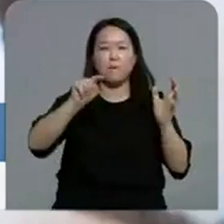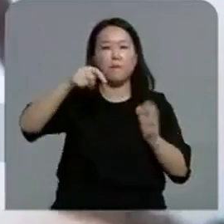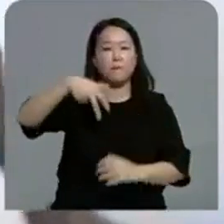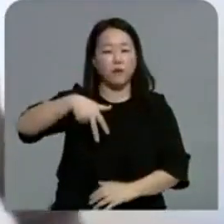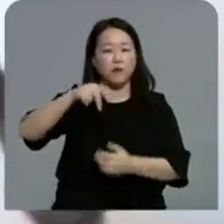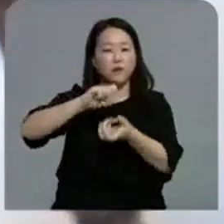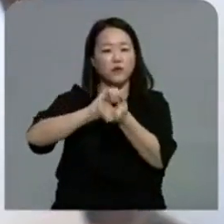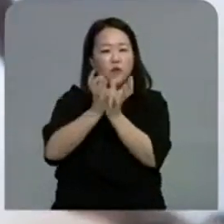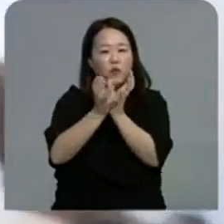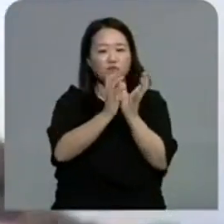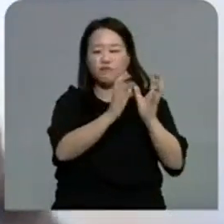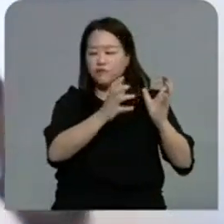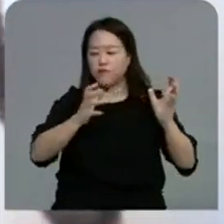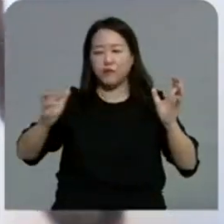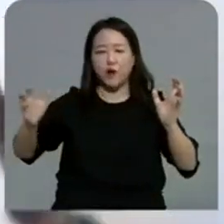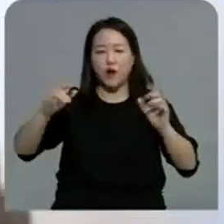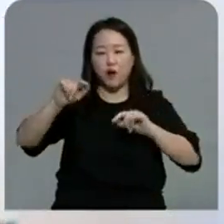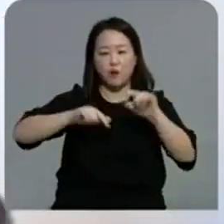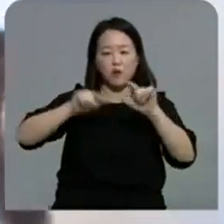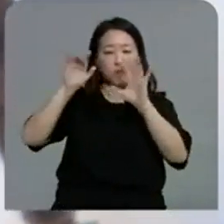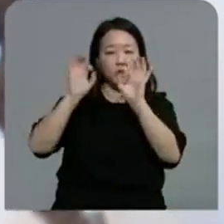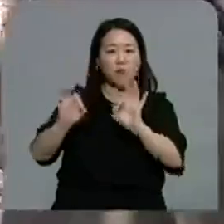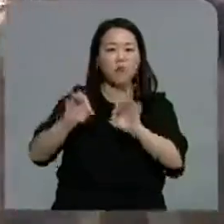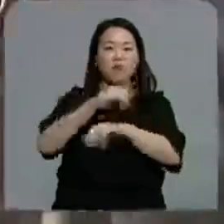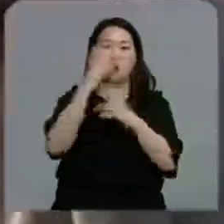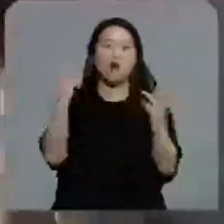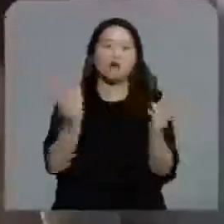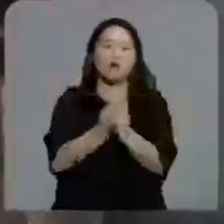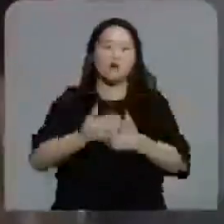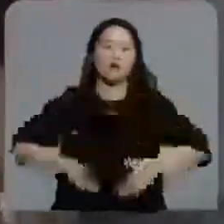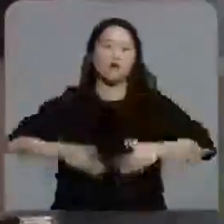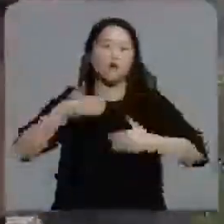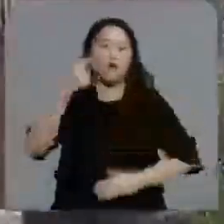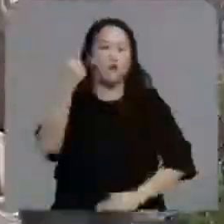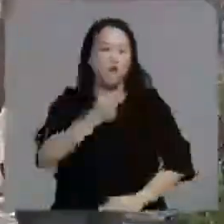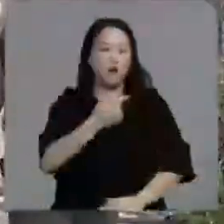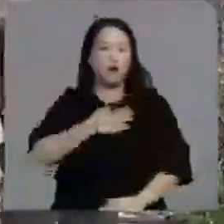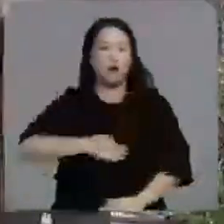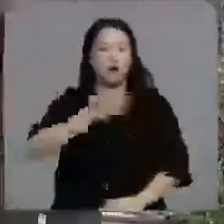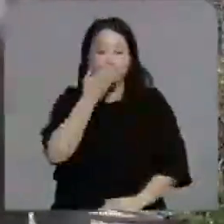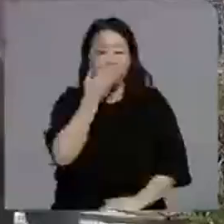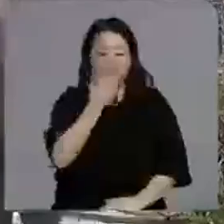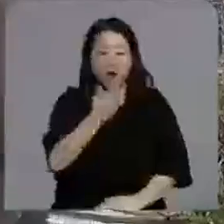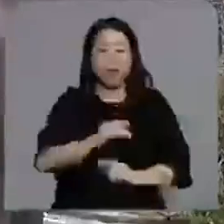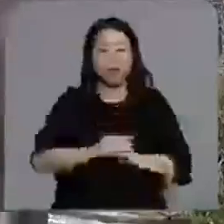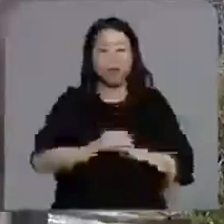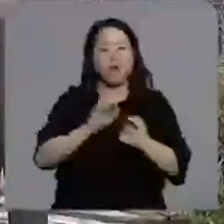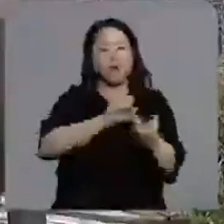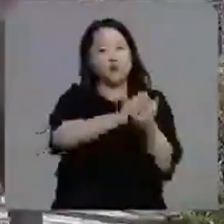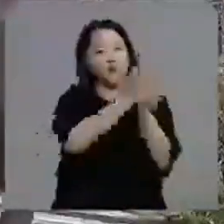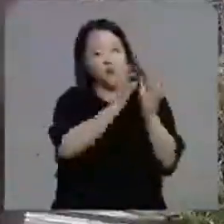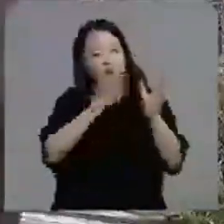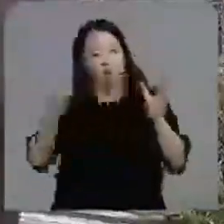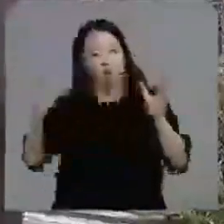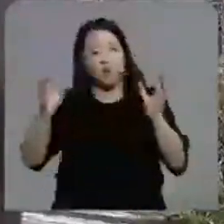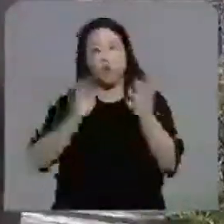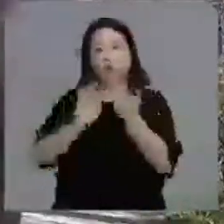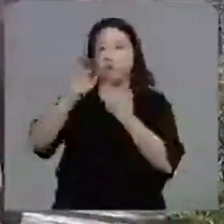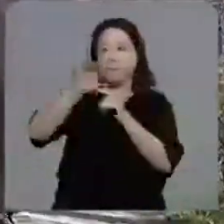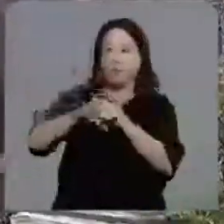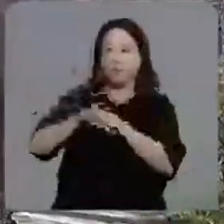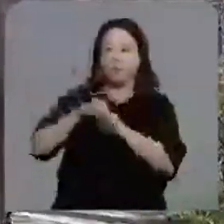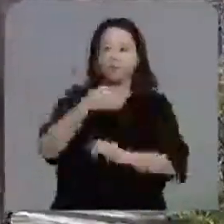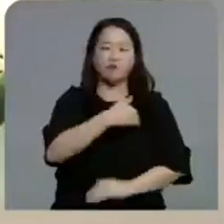펼쳐지며 완연한 봄이 왔음을 실감케 합니다. 화사하게 핀 벚꽃 아래서 시민들은 모처럼 여유롭게